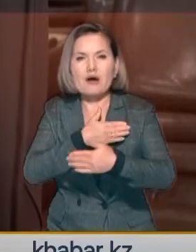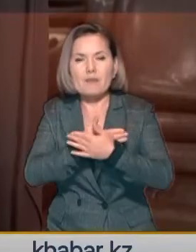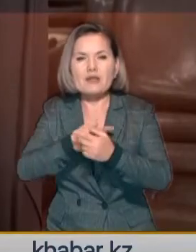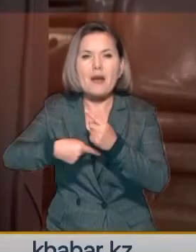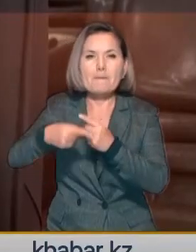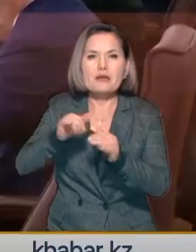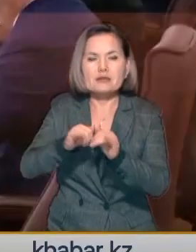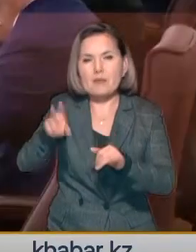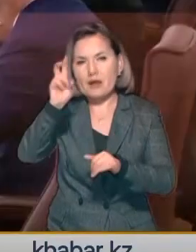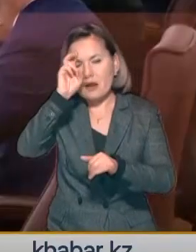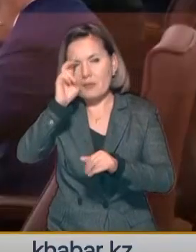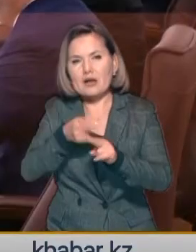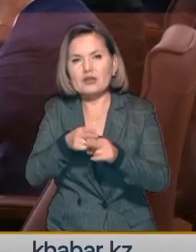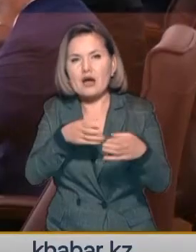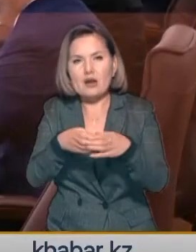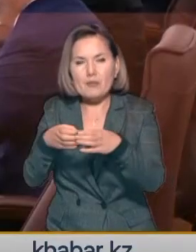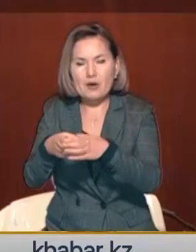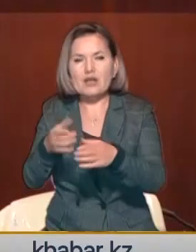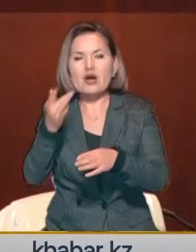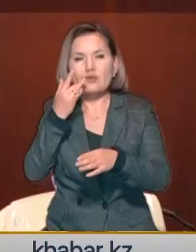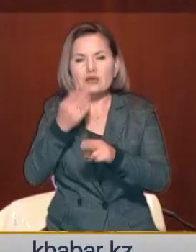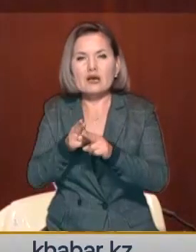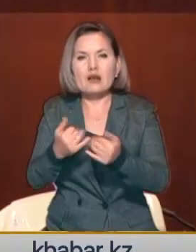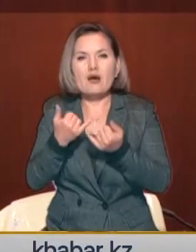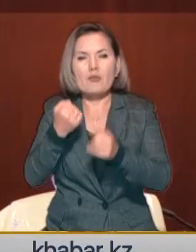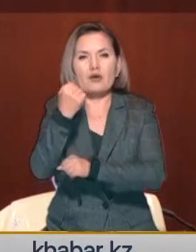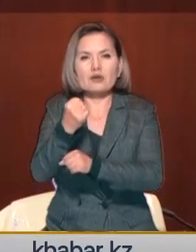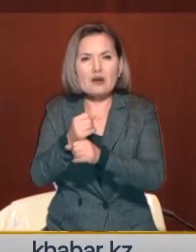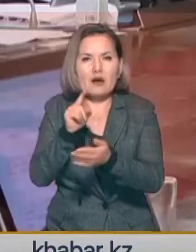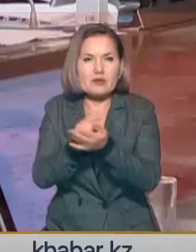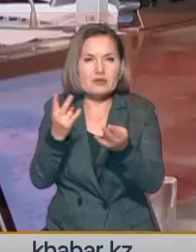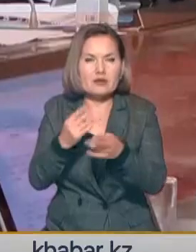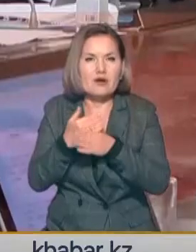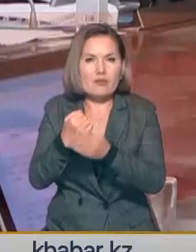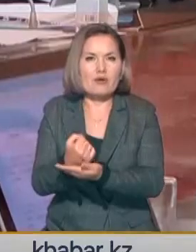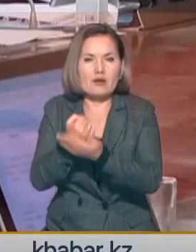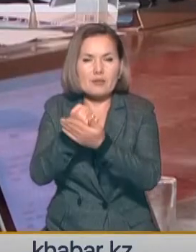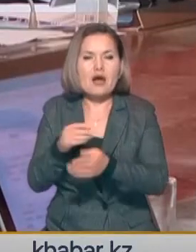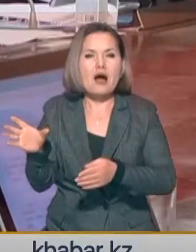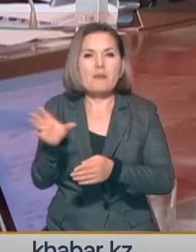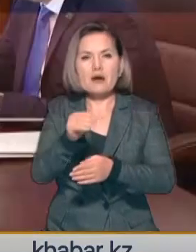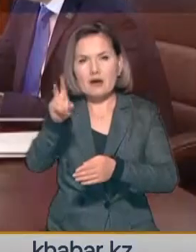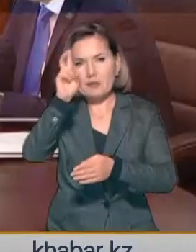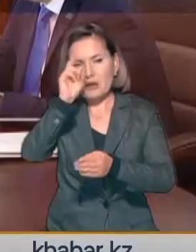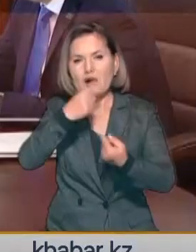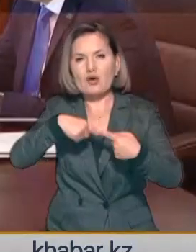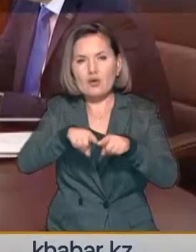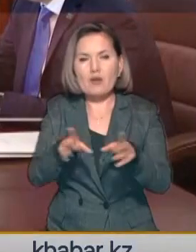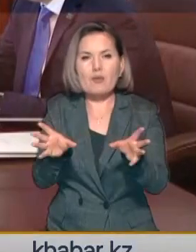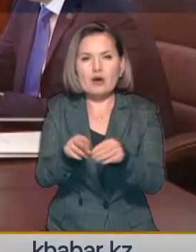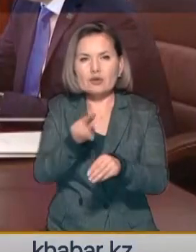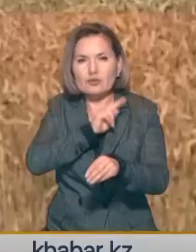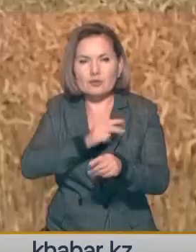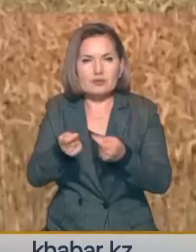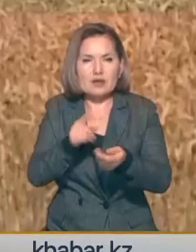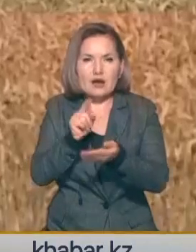пен мемлекеттік сектордағы тәжірибелі қызметкерлерді қолдауға тиіспіз. Бұл барлық мемлекеттік органдар мен әкімдіктердің